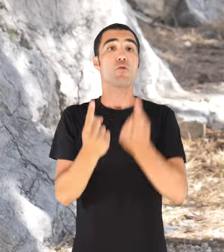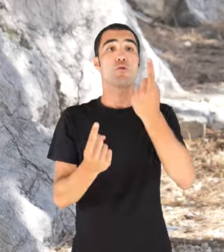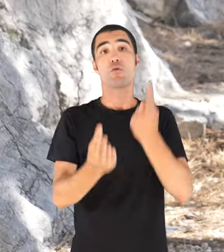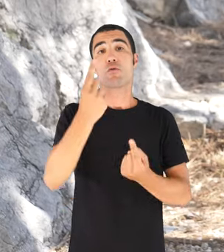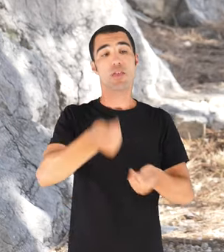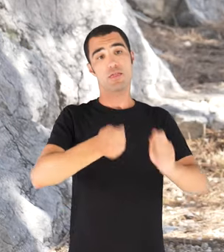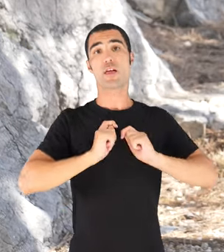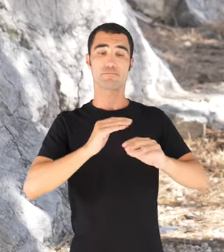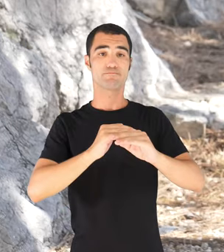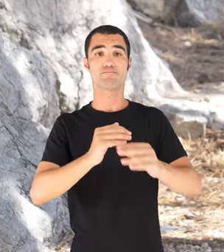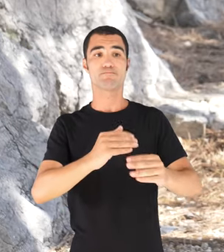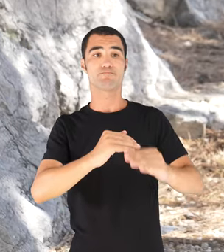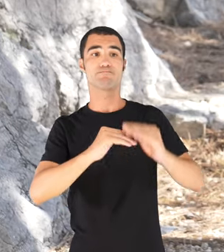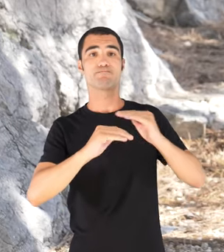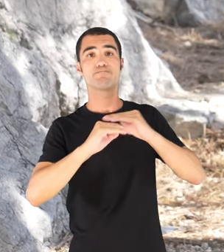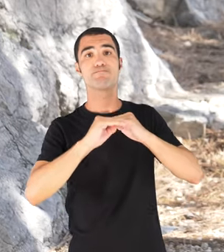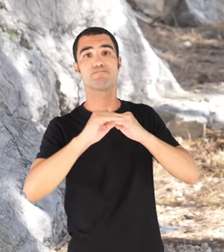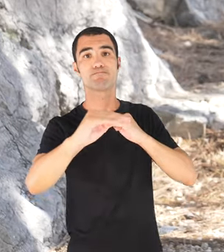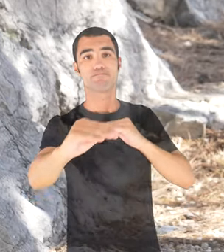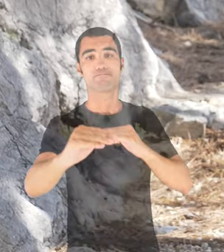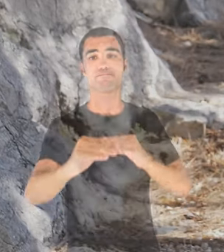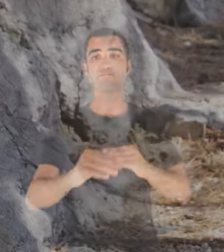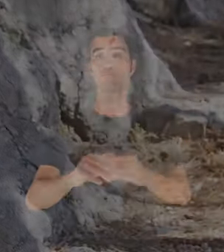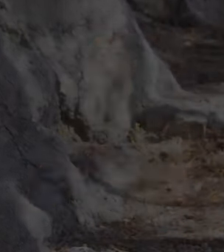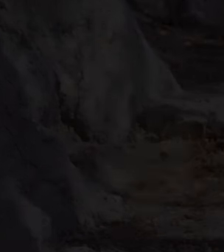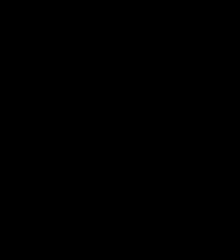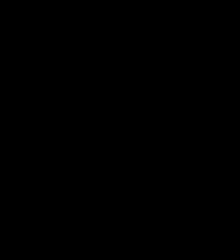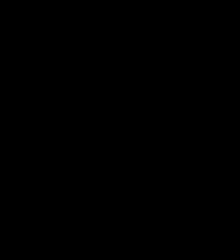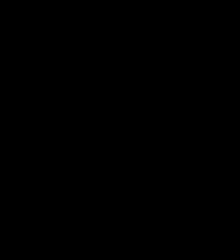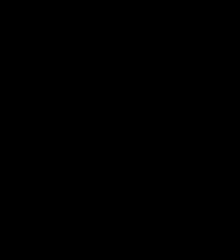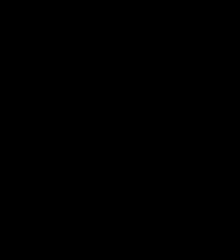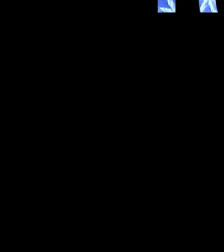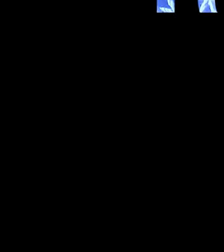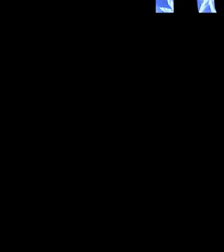turisme, sí que un bonus, o sigui, una manera sostenible.